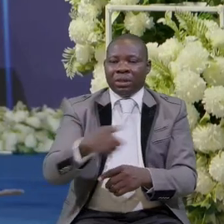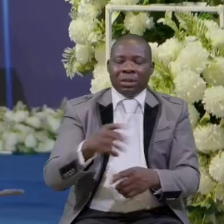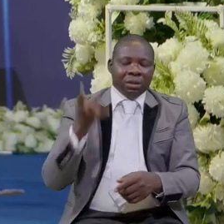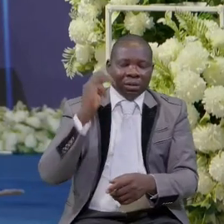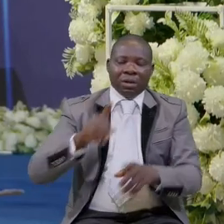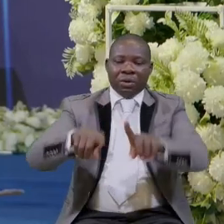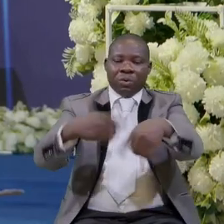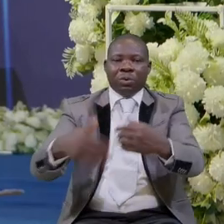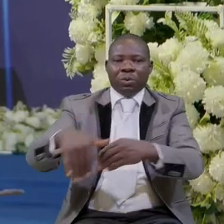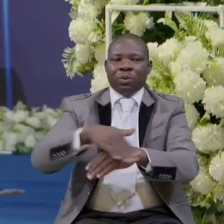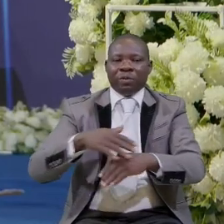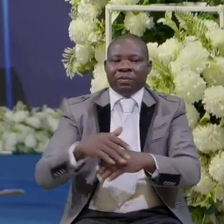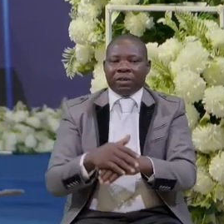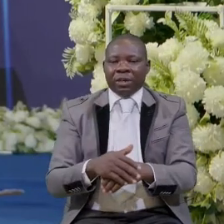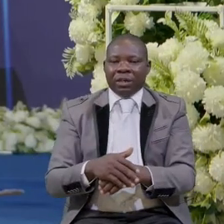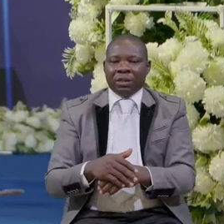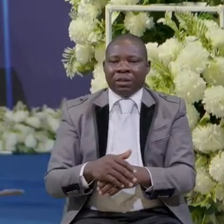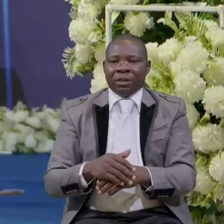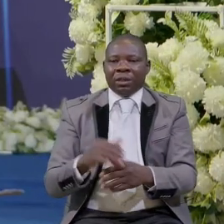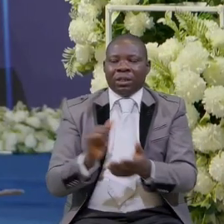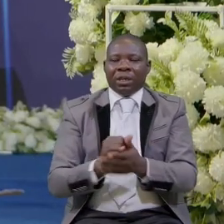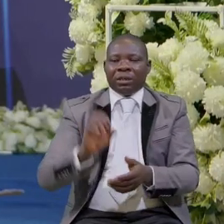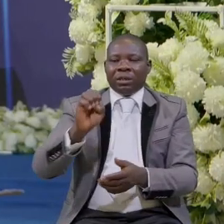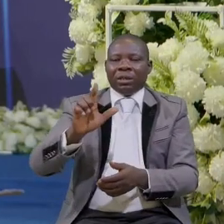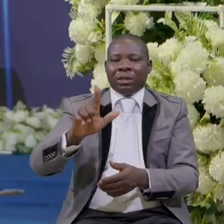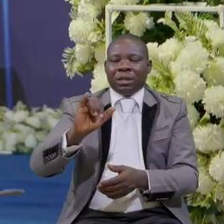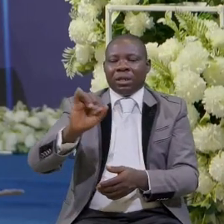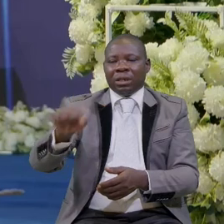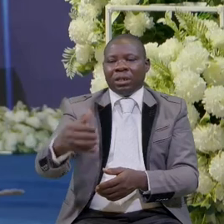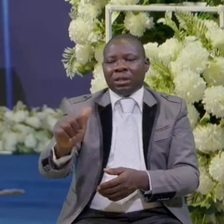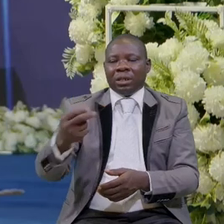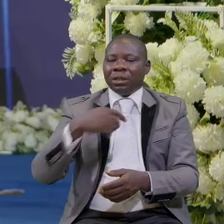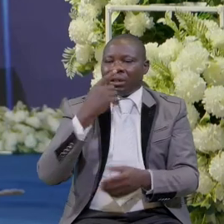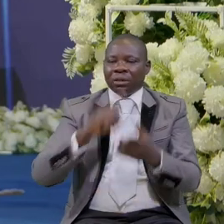Lorsqu'ils eurent passé, Élie dit à Élisée,